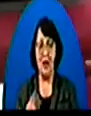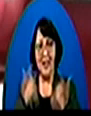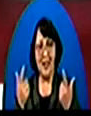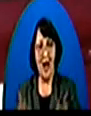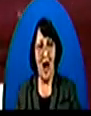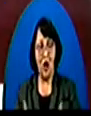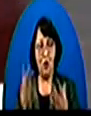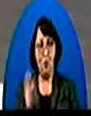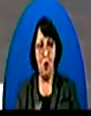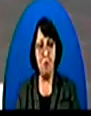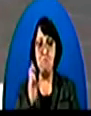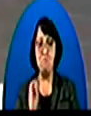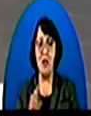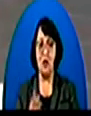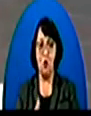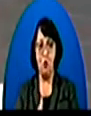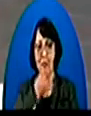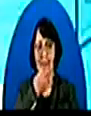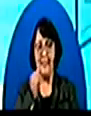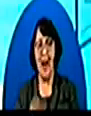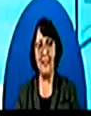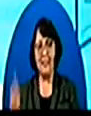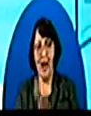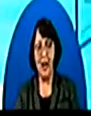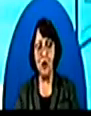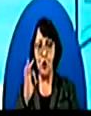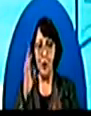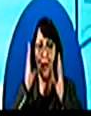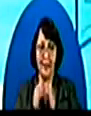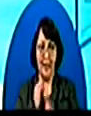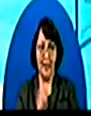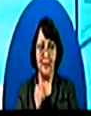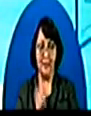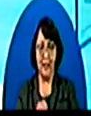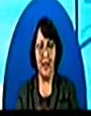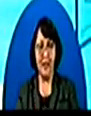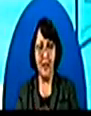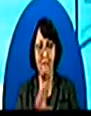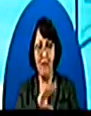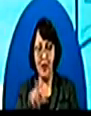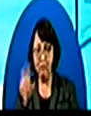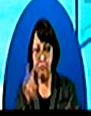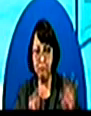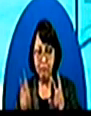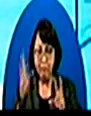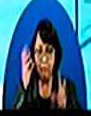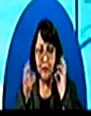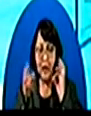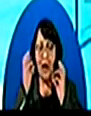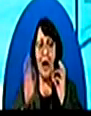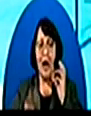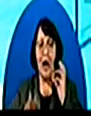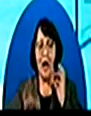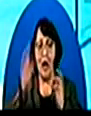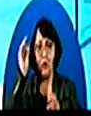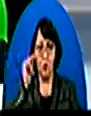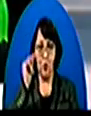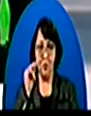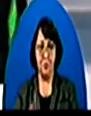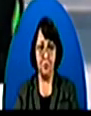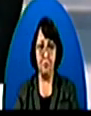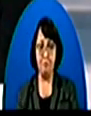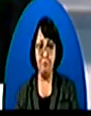энэ байдал дээр бэлэн байдлыг хэрхэн хангаж ажиллах вэ гэдгээр бол дүн шинжилгээний томоохон одоо сургалт за дээрэс нь сургамж байлаа гэдгийг бол хэлж